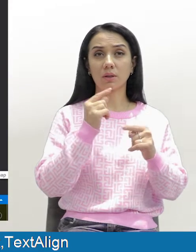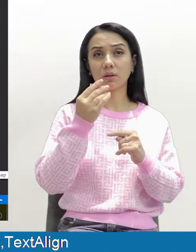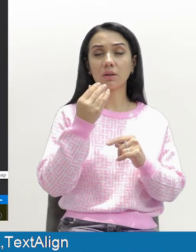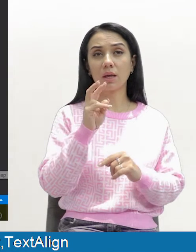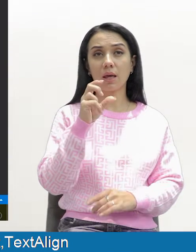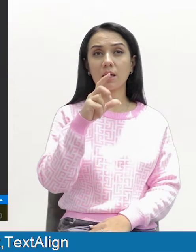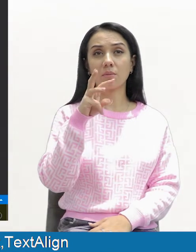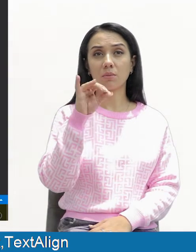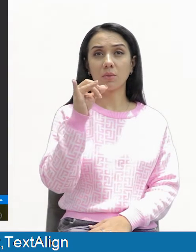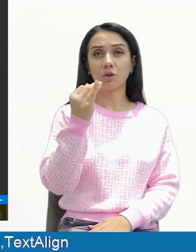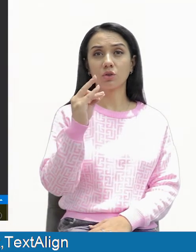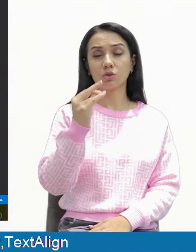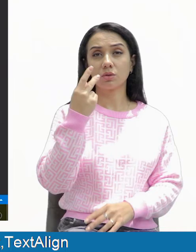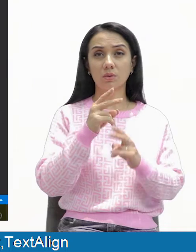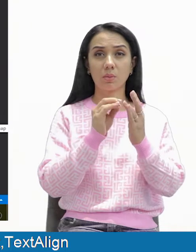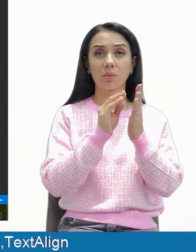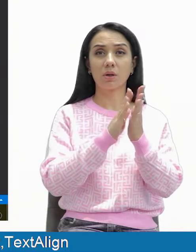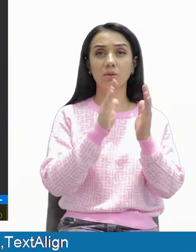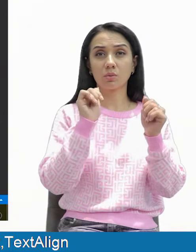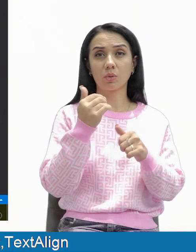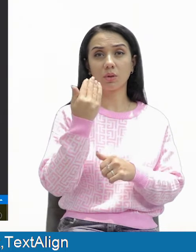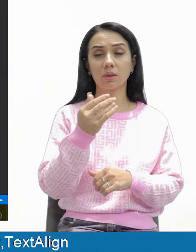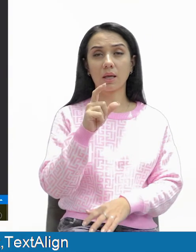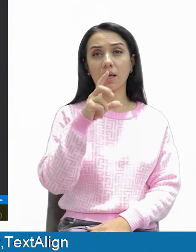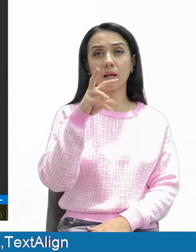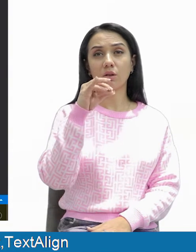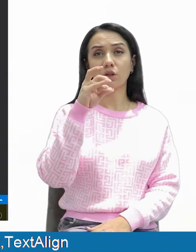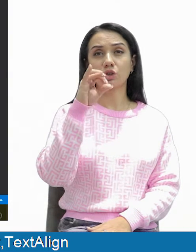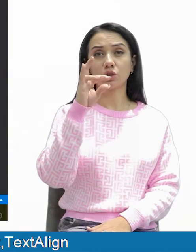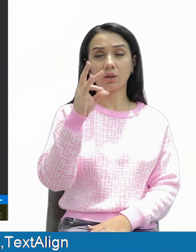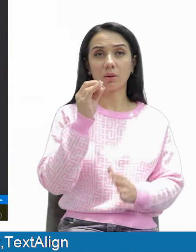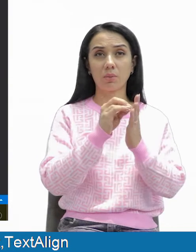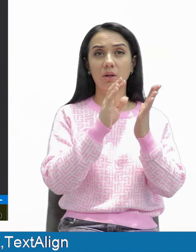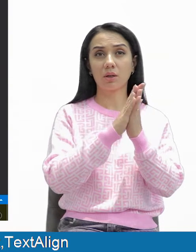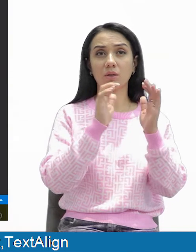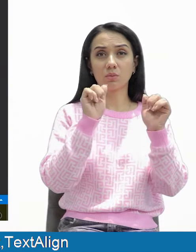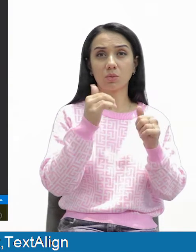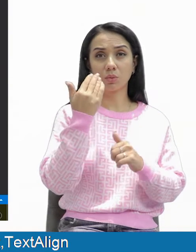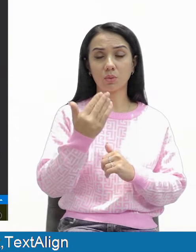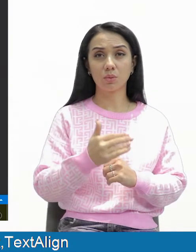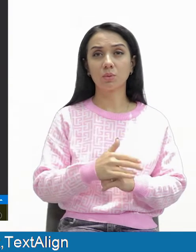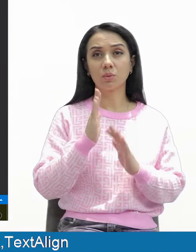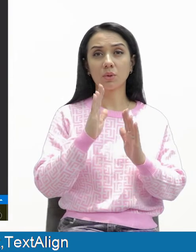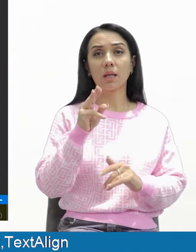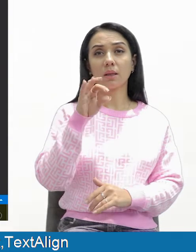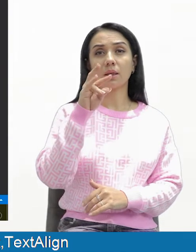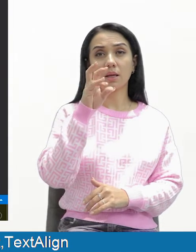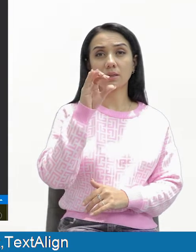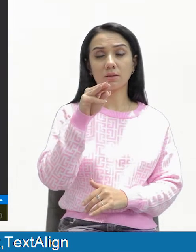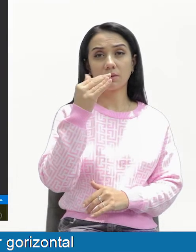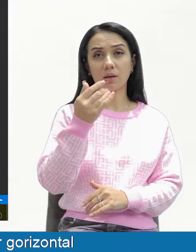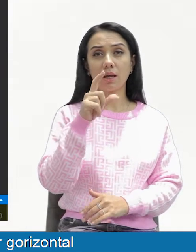image mana image belgilasak bo'ladi image legend belgilasak bo'ladi image joylashishini